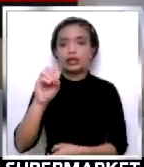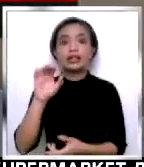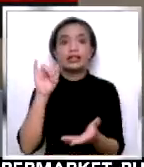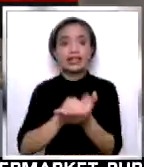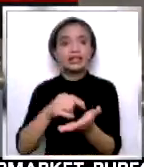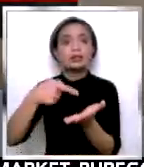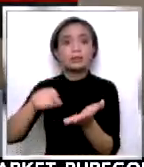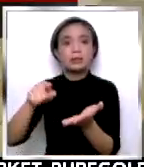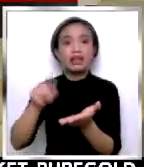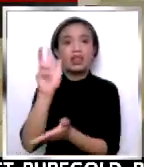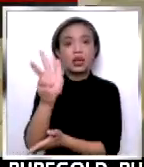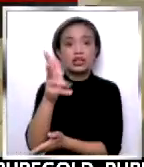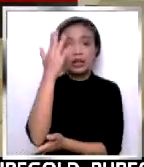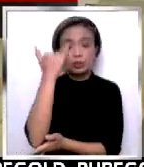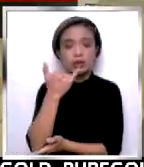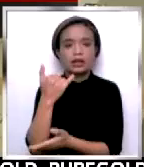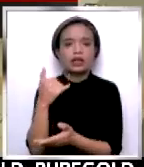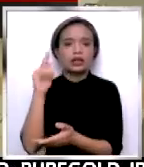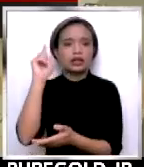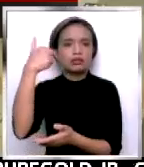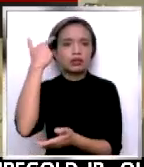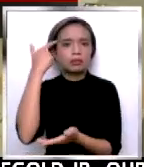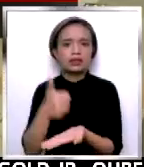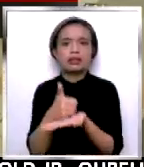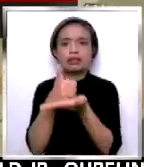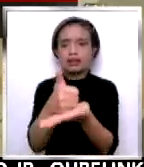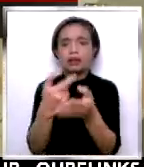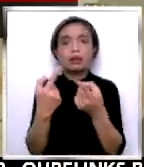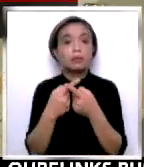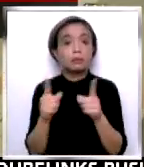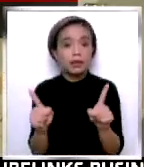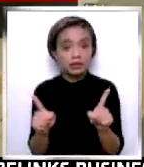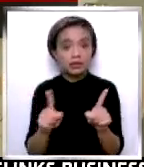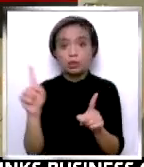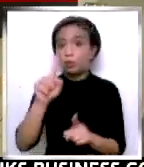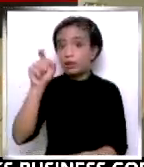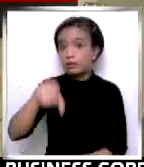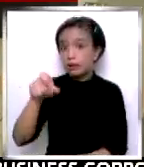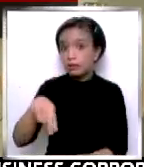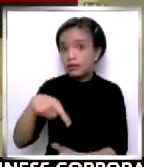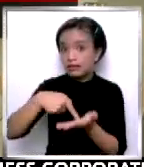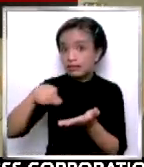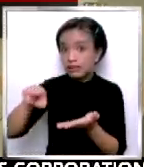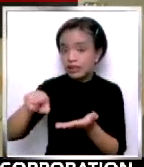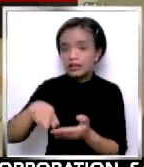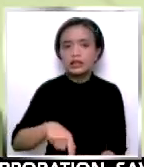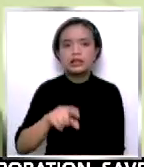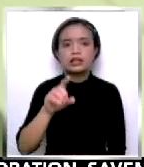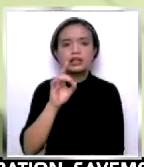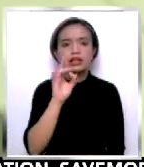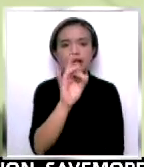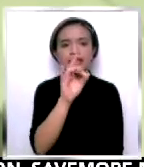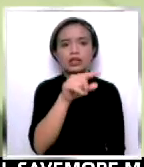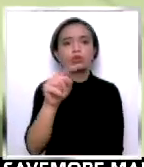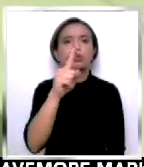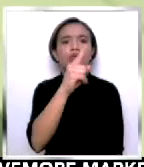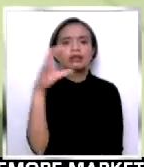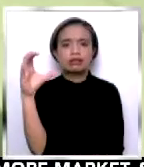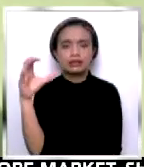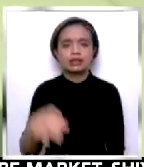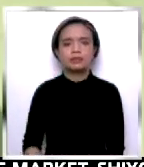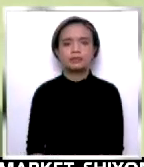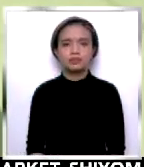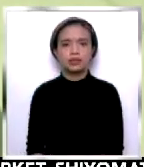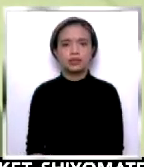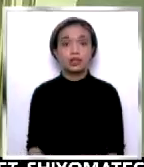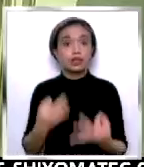sa subsidiya ng gobyerno. Pero ang dapat daw na binabayaran na pamasahe, 80 pesos hanggang 100 pesos. Sa libreng sakay naman